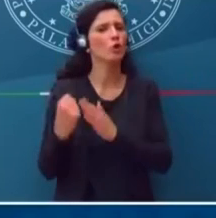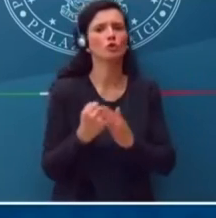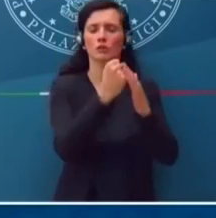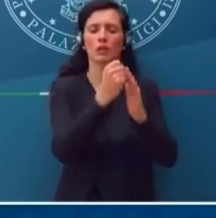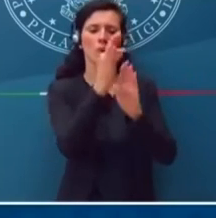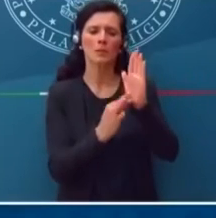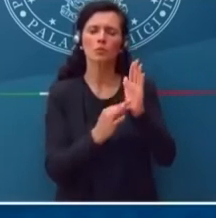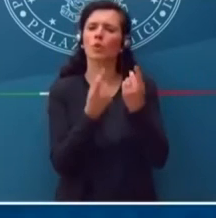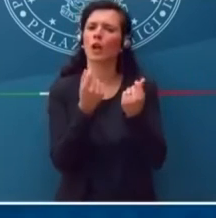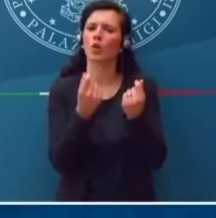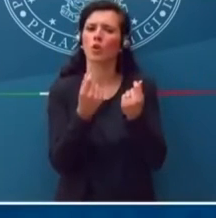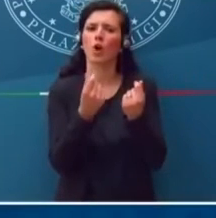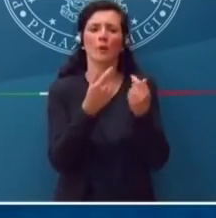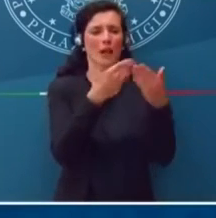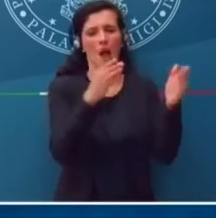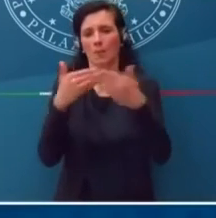le riaperture?